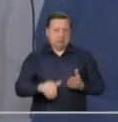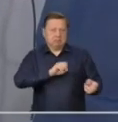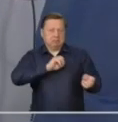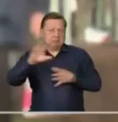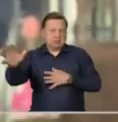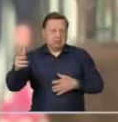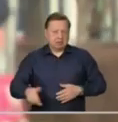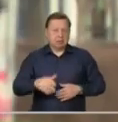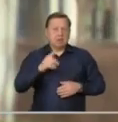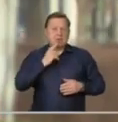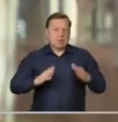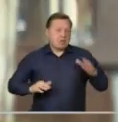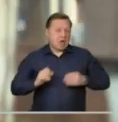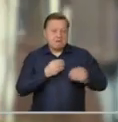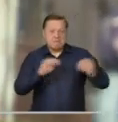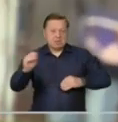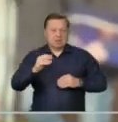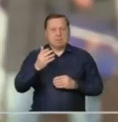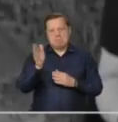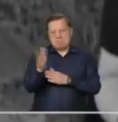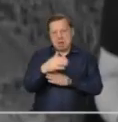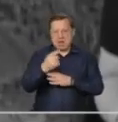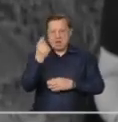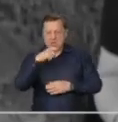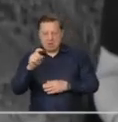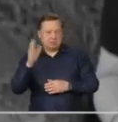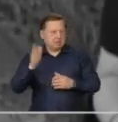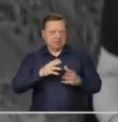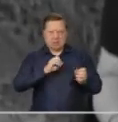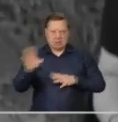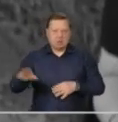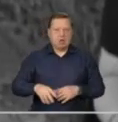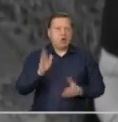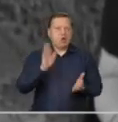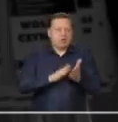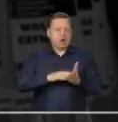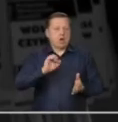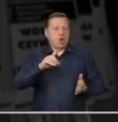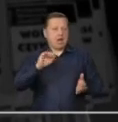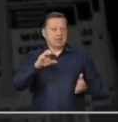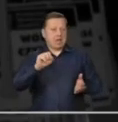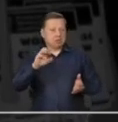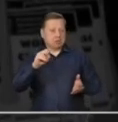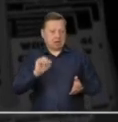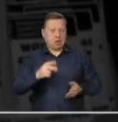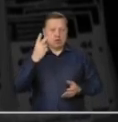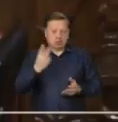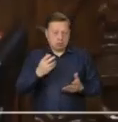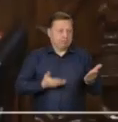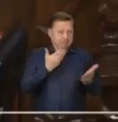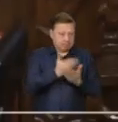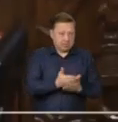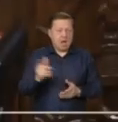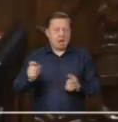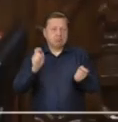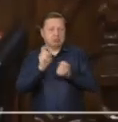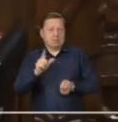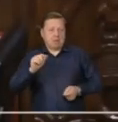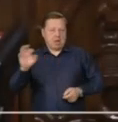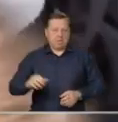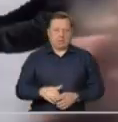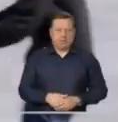zachorowań przewidywany na przełom marca i kwietnia. Uchwała w sprawie działaczki Jolanty Brzeskiej, podejście drugie. Przeciwko wnioskowi była tylko Platforma